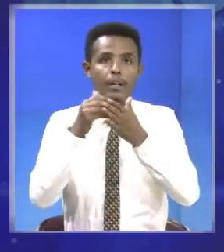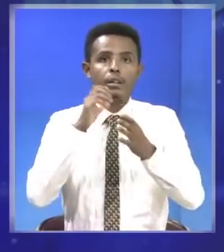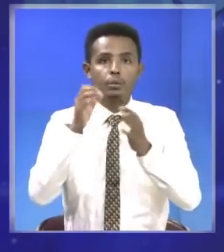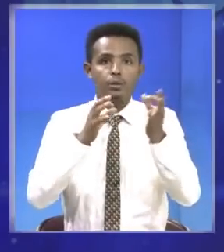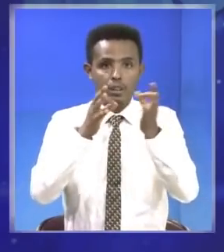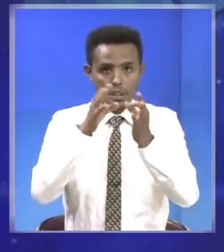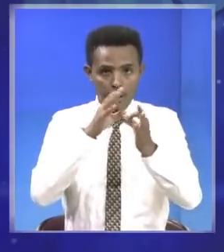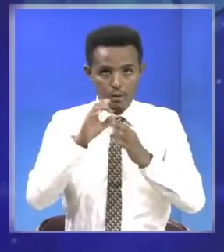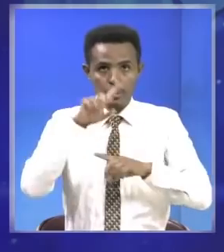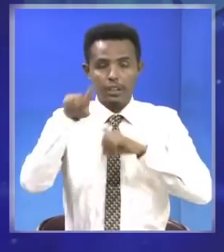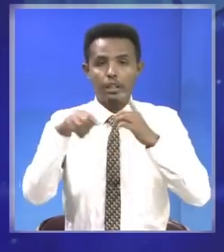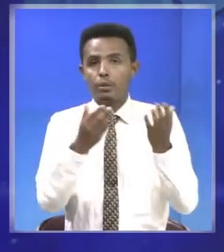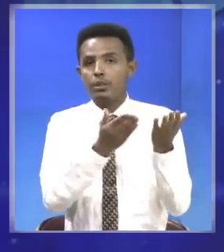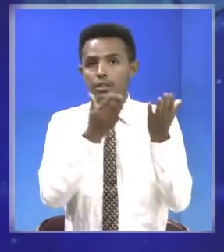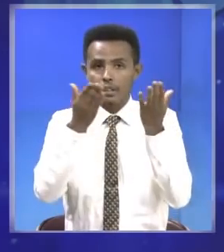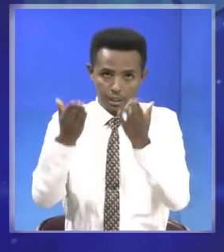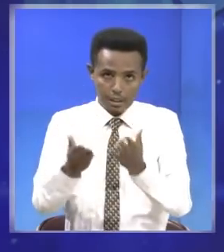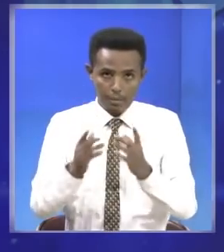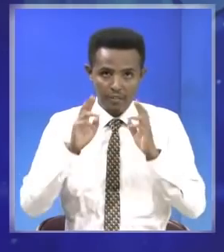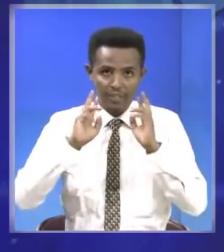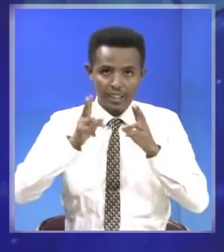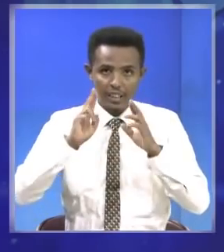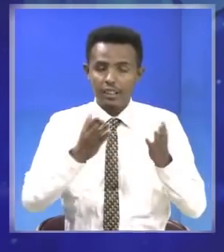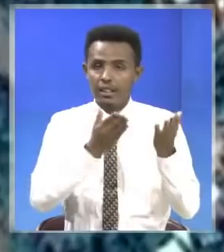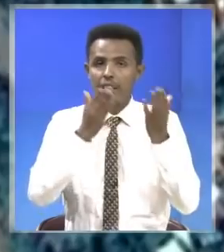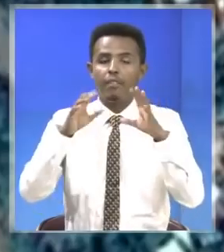በፍጥነት ድጋፍ አቀርባለሁ ብሏል። አለምናዘ ነው።